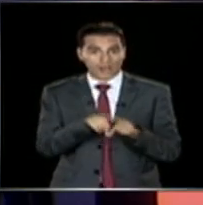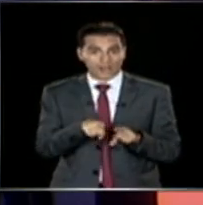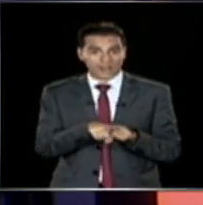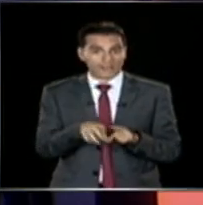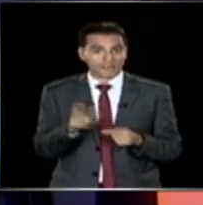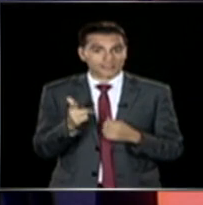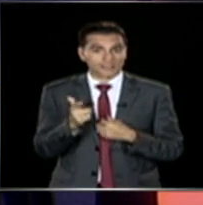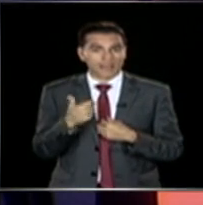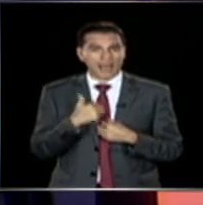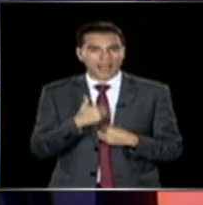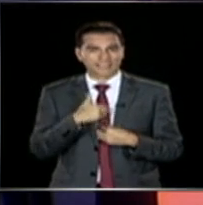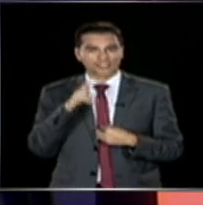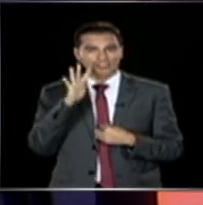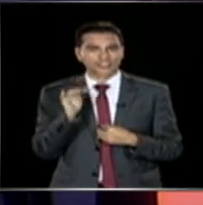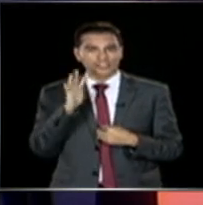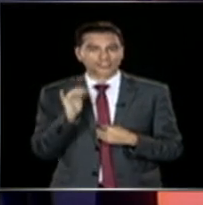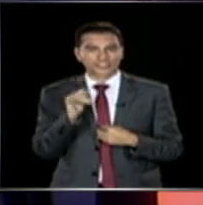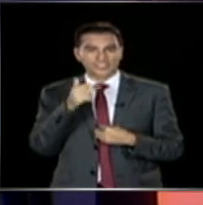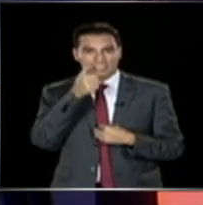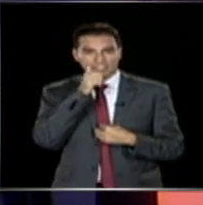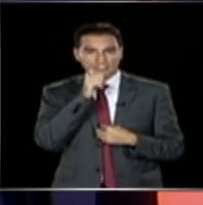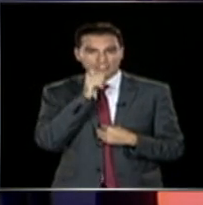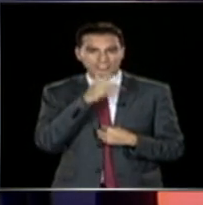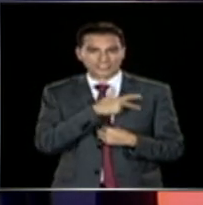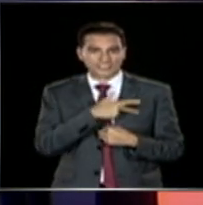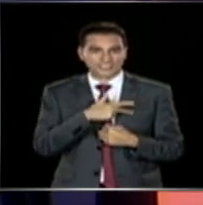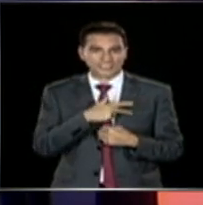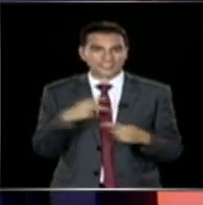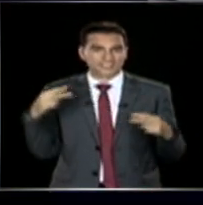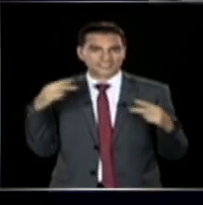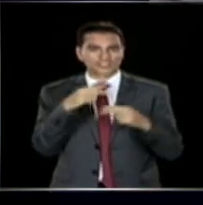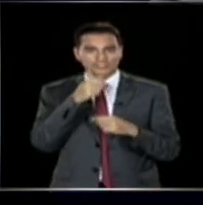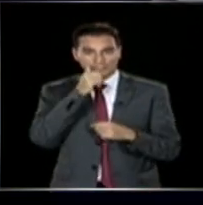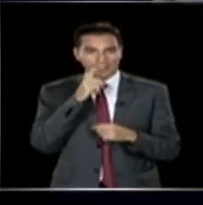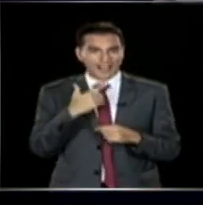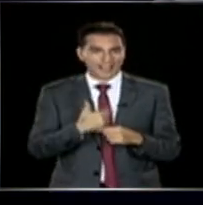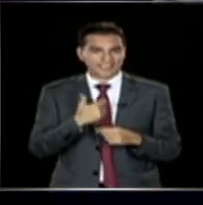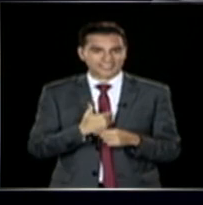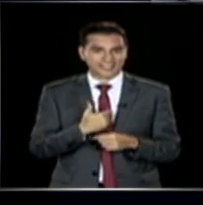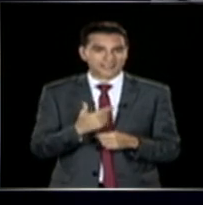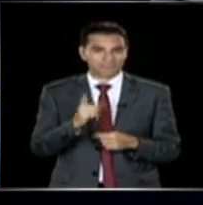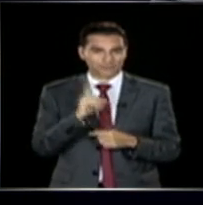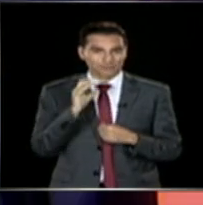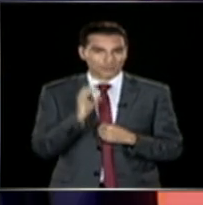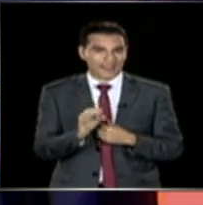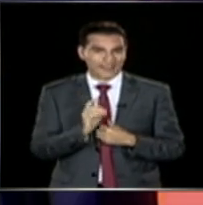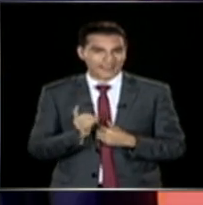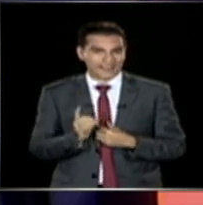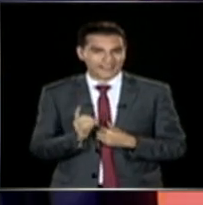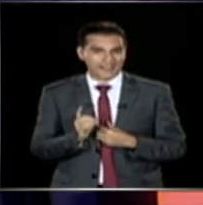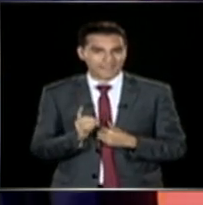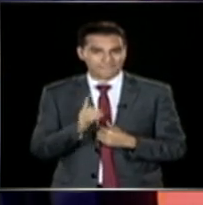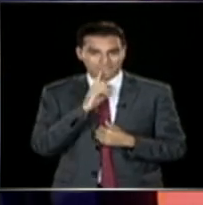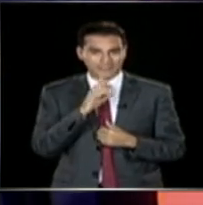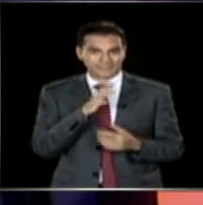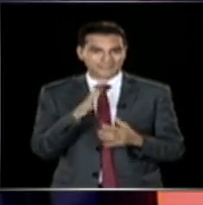بس حاسة من الاسم كده، يعني اسم الجسر يعني صيني. حاسة مش متأكدة، بس